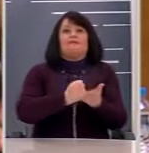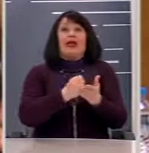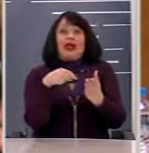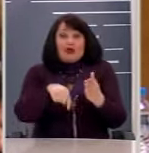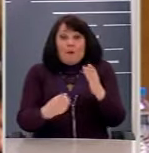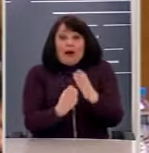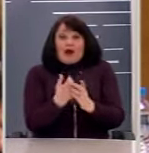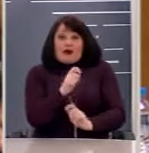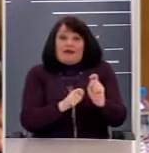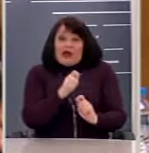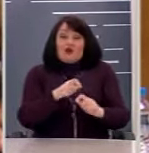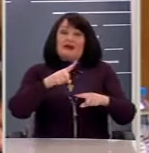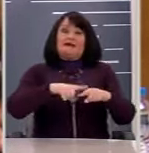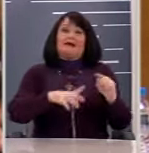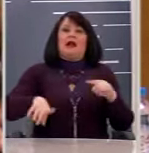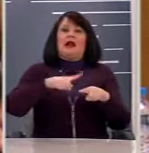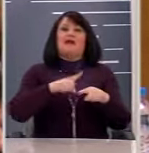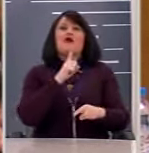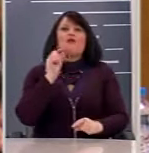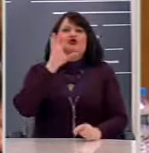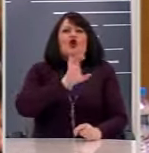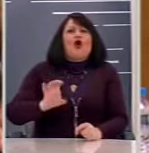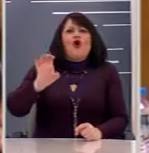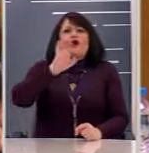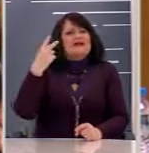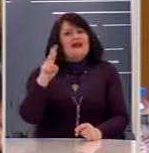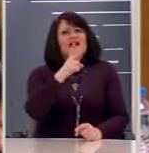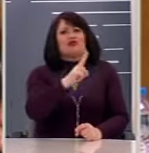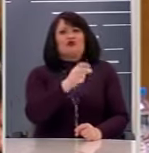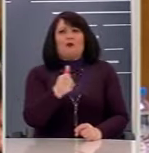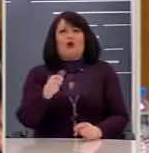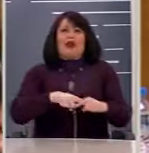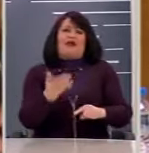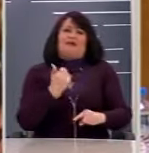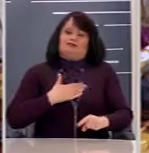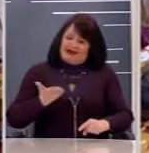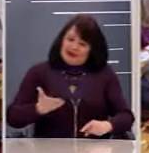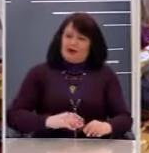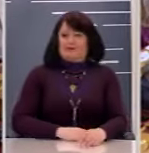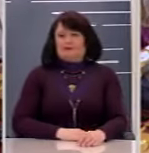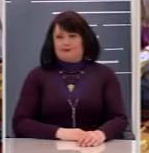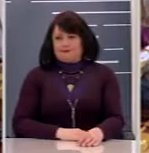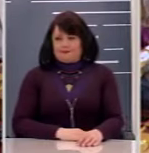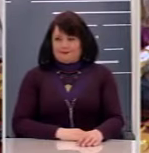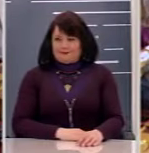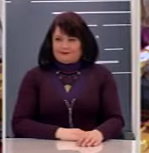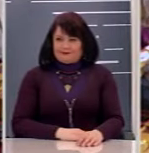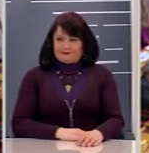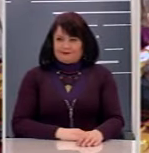Ελλάδα, όπως κάνουν όλες οι άλλες χώρες, εκτός από εμάς. Σας ευχαριστώ, κύριε Πρόεδρε. Ευχαριστούμε.